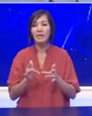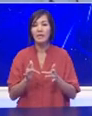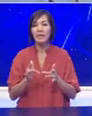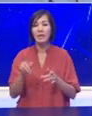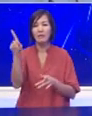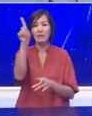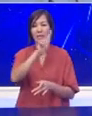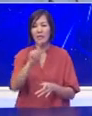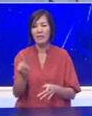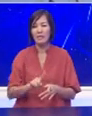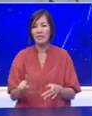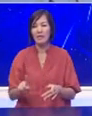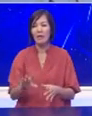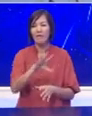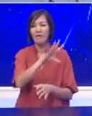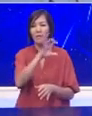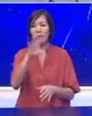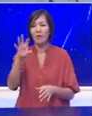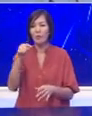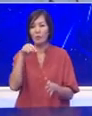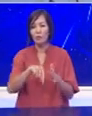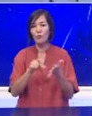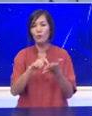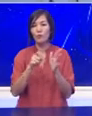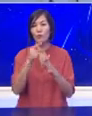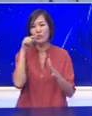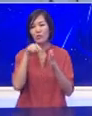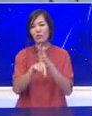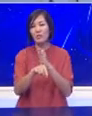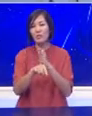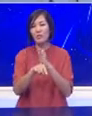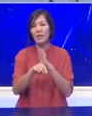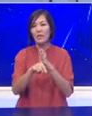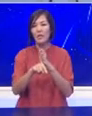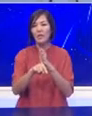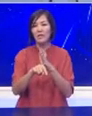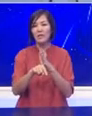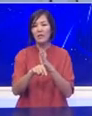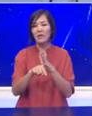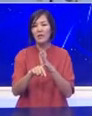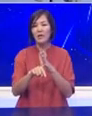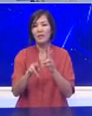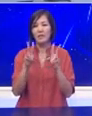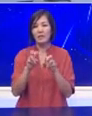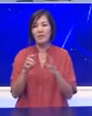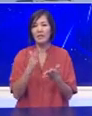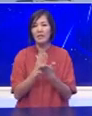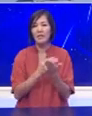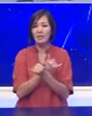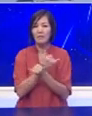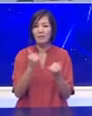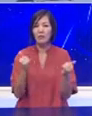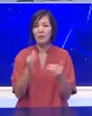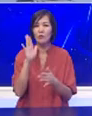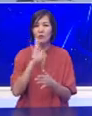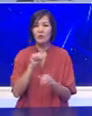қабырғалар мен сыз фотолары осы жерден түсірілген. Осы бөлменің сызданғанын неден екенін анықтадық. Мектептің қызмет көрсету мамандары